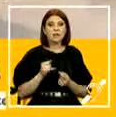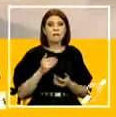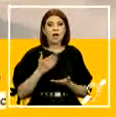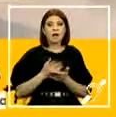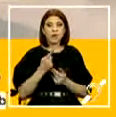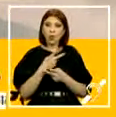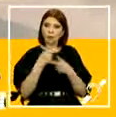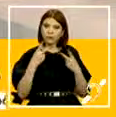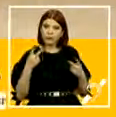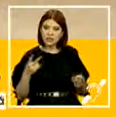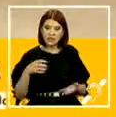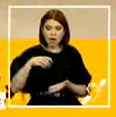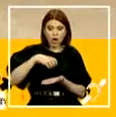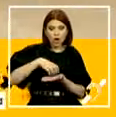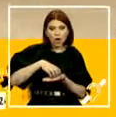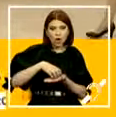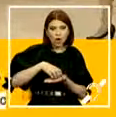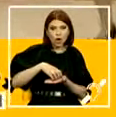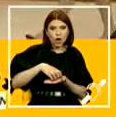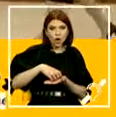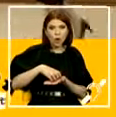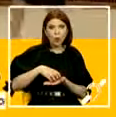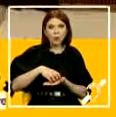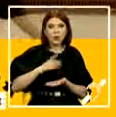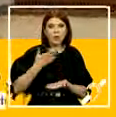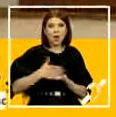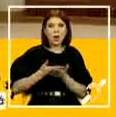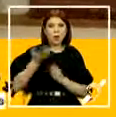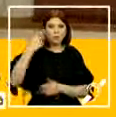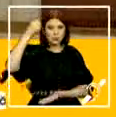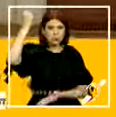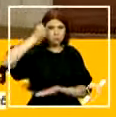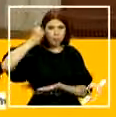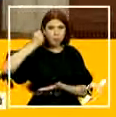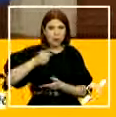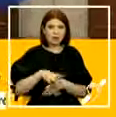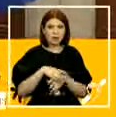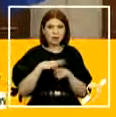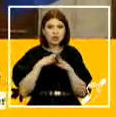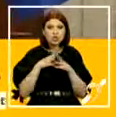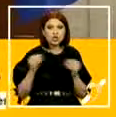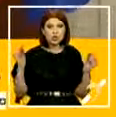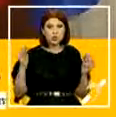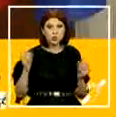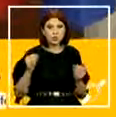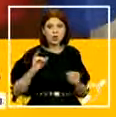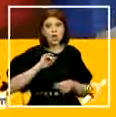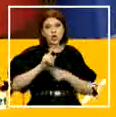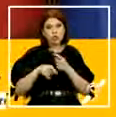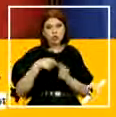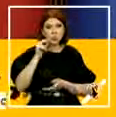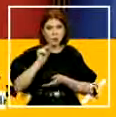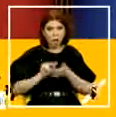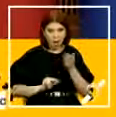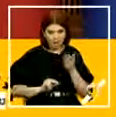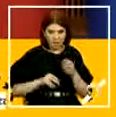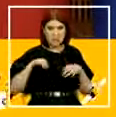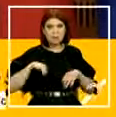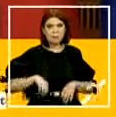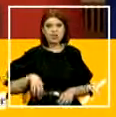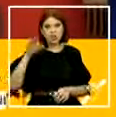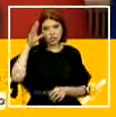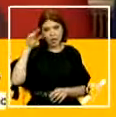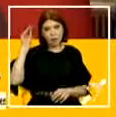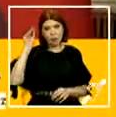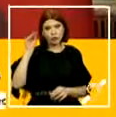o vizită în localitățile Irpen, Borodeanca și Bucea, iar după amiază, președintele Republicii